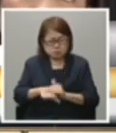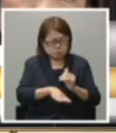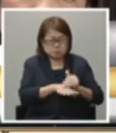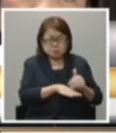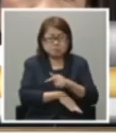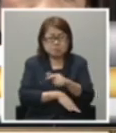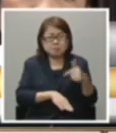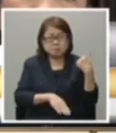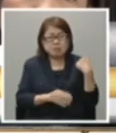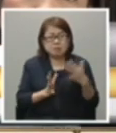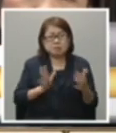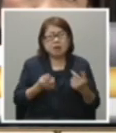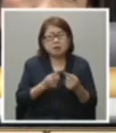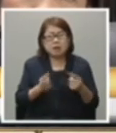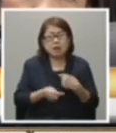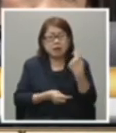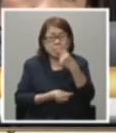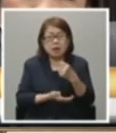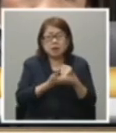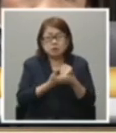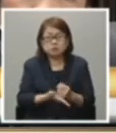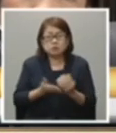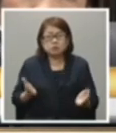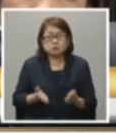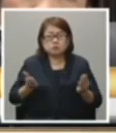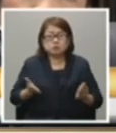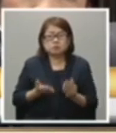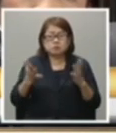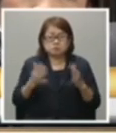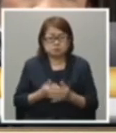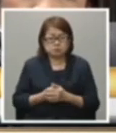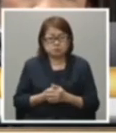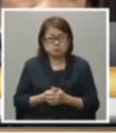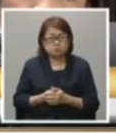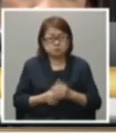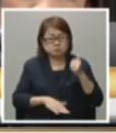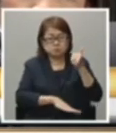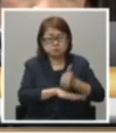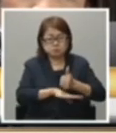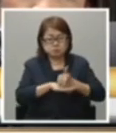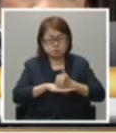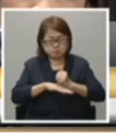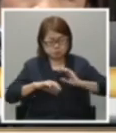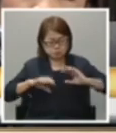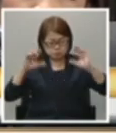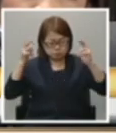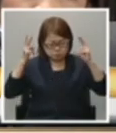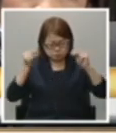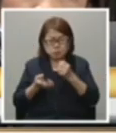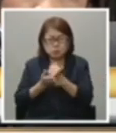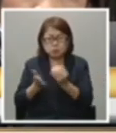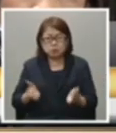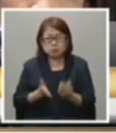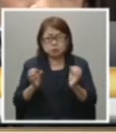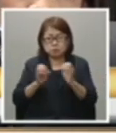คยได้รับการสนับสนุนจากฝั่งผู้บริหารของประเทศเลย